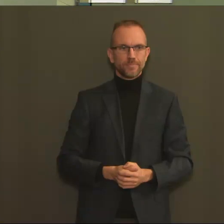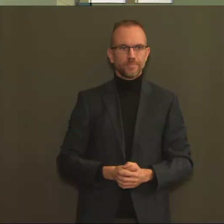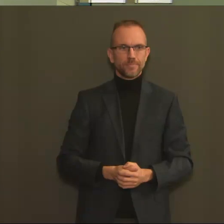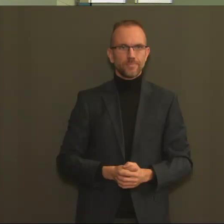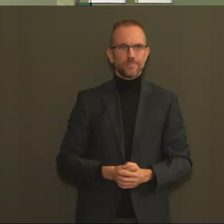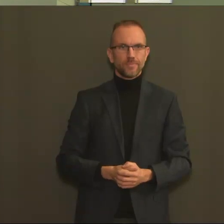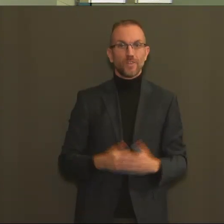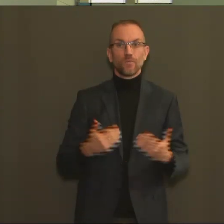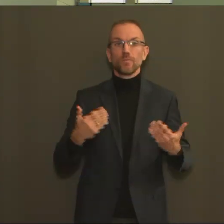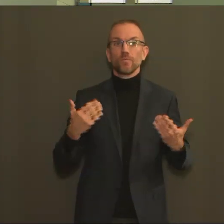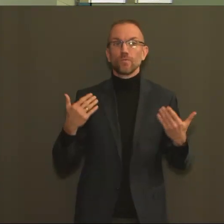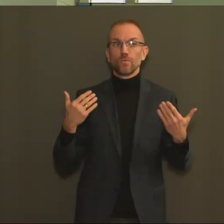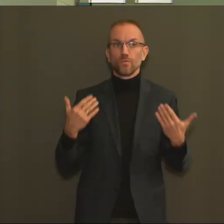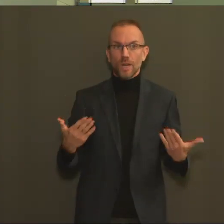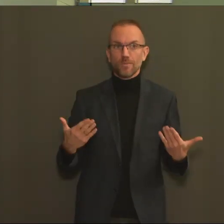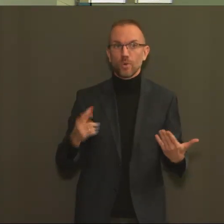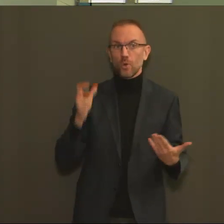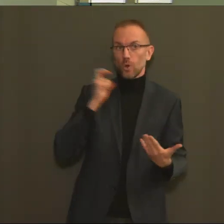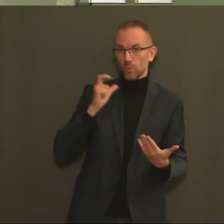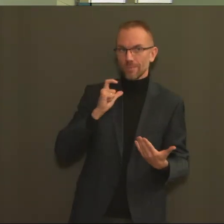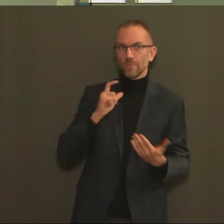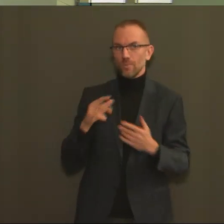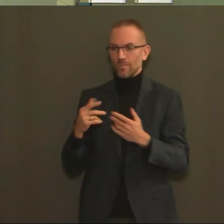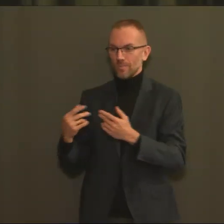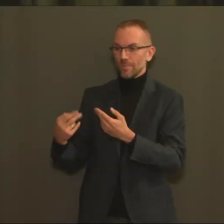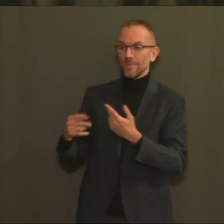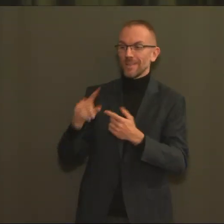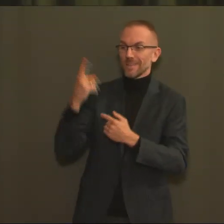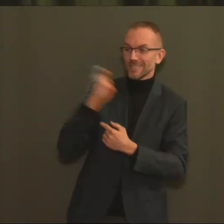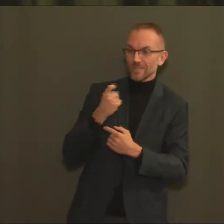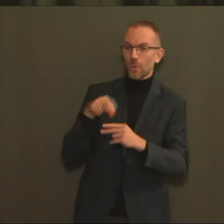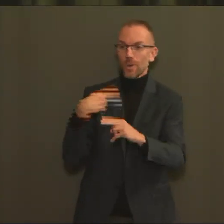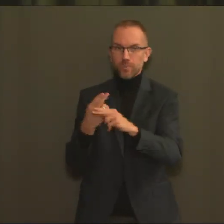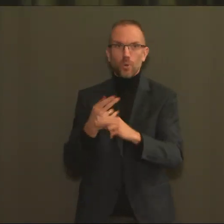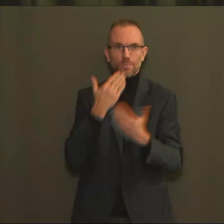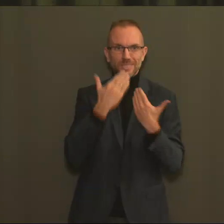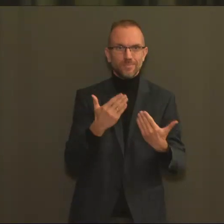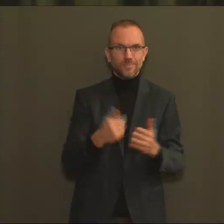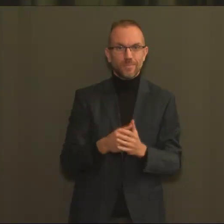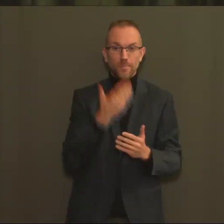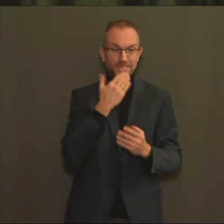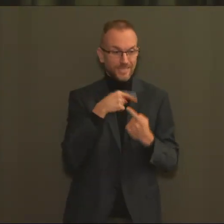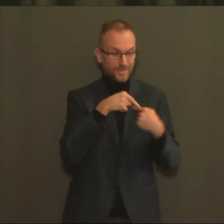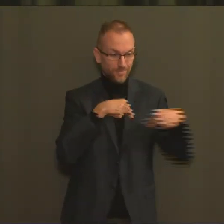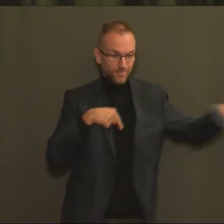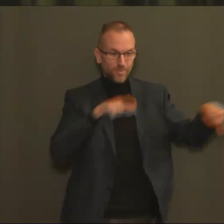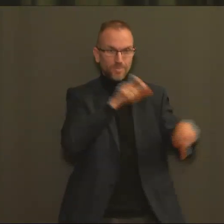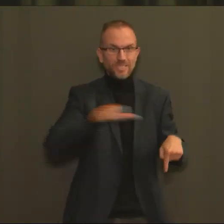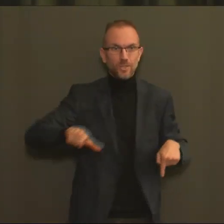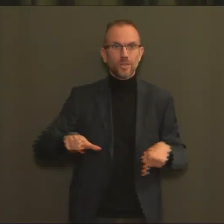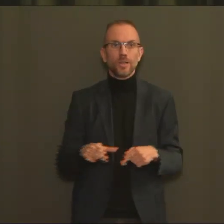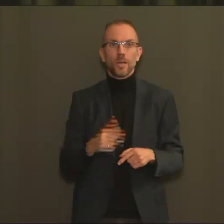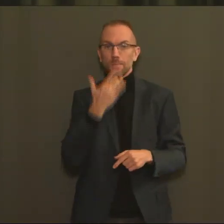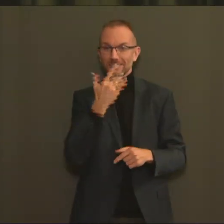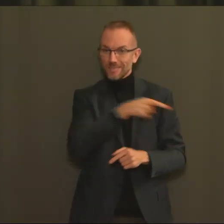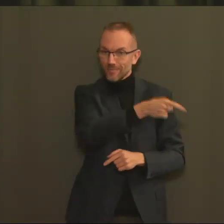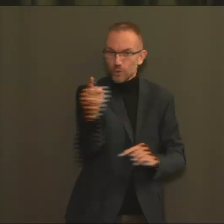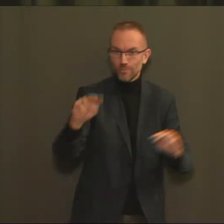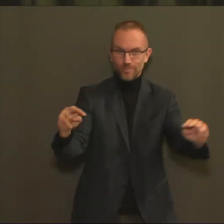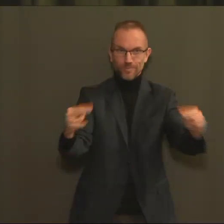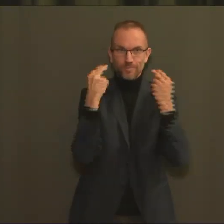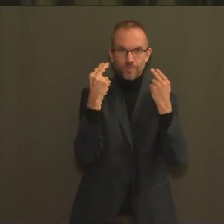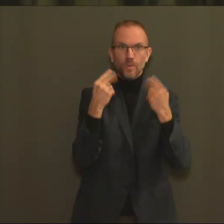boretti glow ze mooi voor matthew had to commercie en door die fer onze telefoon merci voor je op een wat gaat ons you let procent conciërges